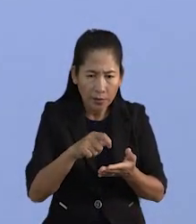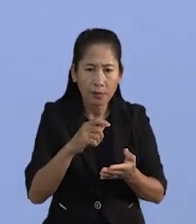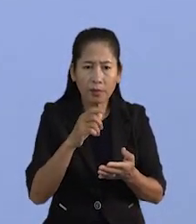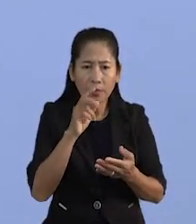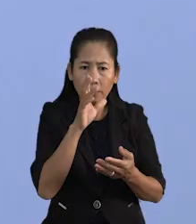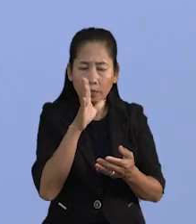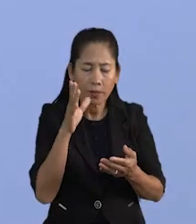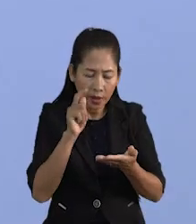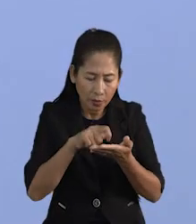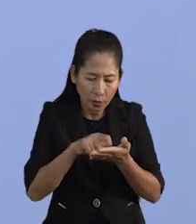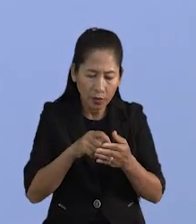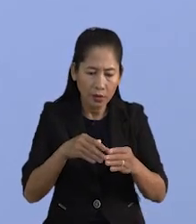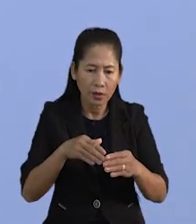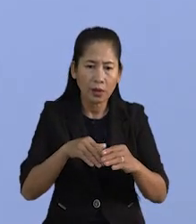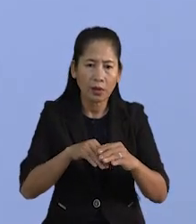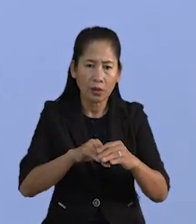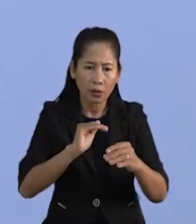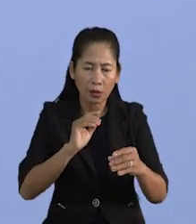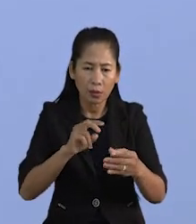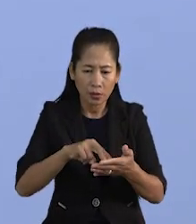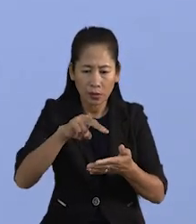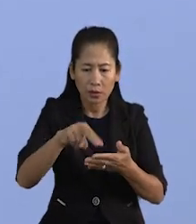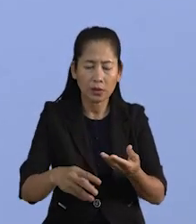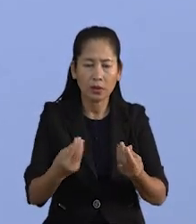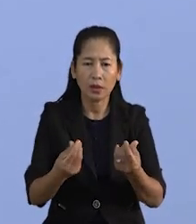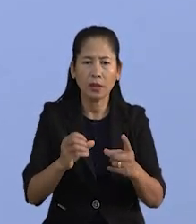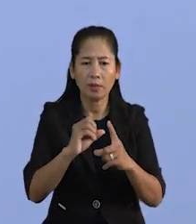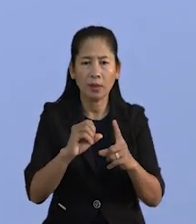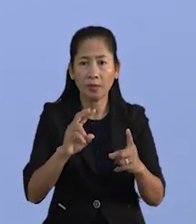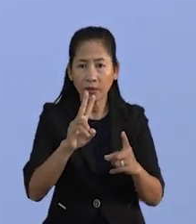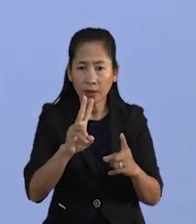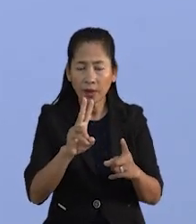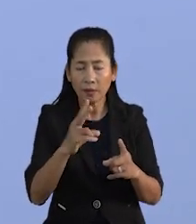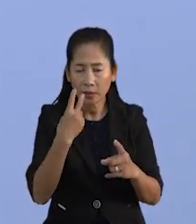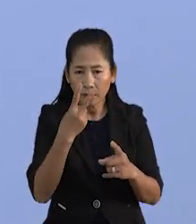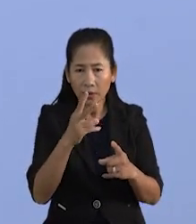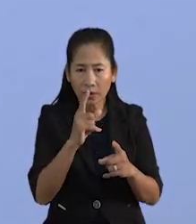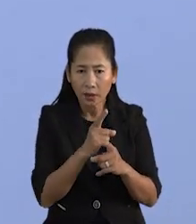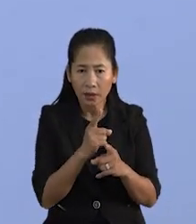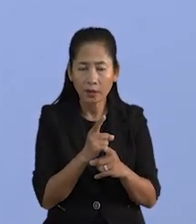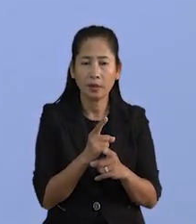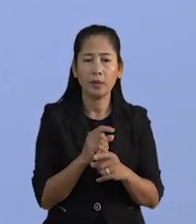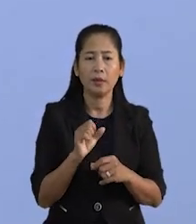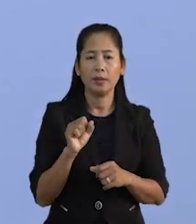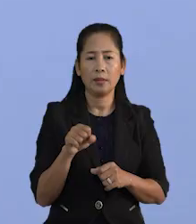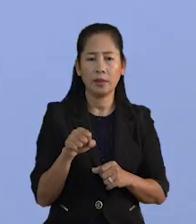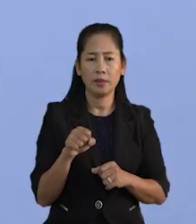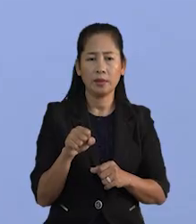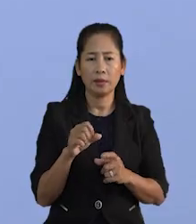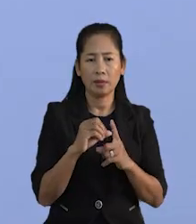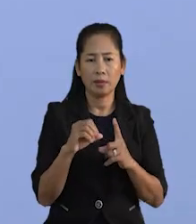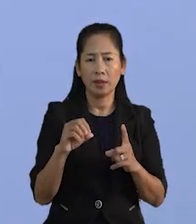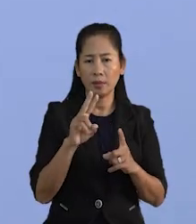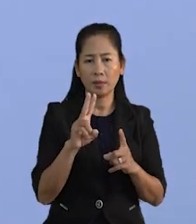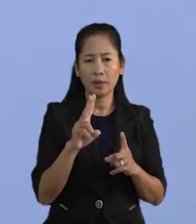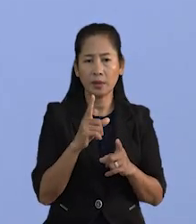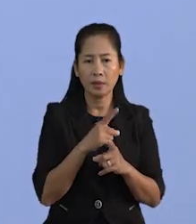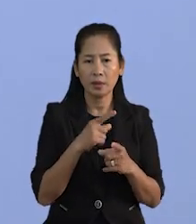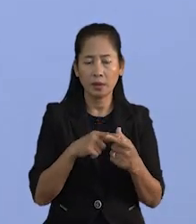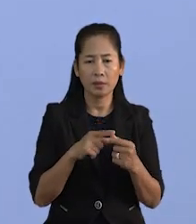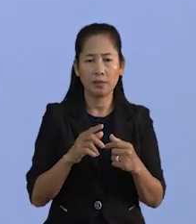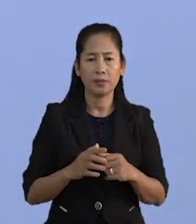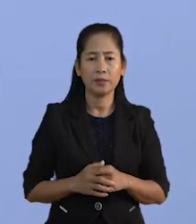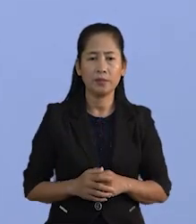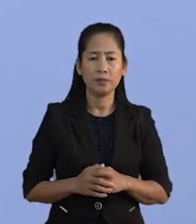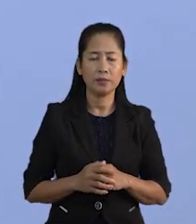បាទរបស់នេះអាចជារបស់ទី2បានដែរឬទេកូនក៏ពិនិត្យមើលបាទតើវាជារបស់ទី2ដែរ